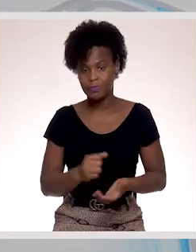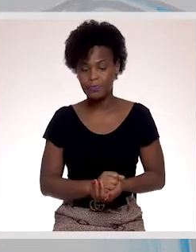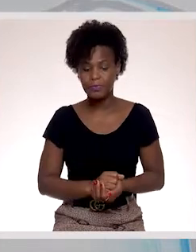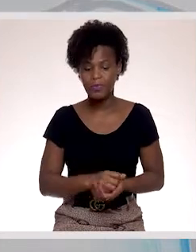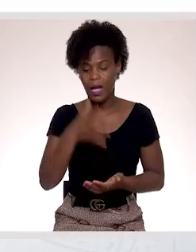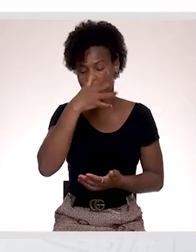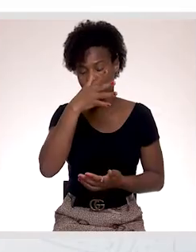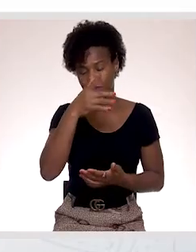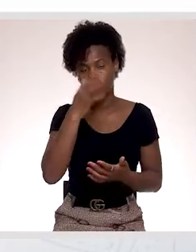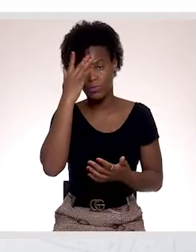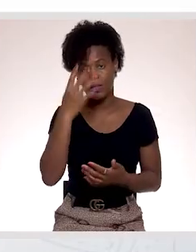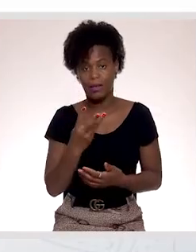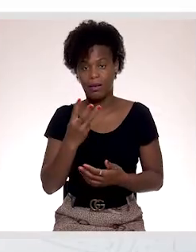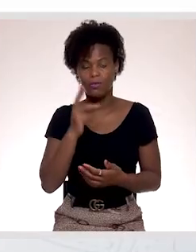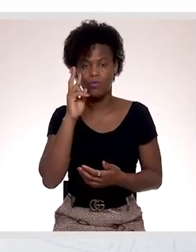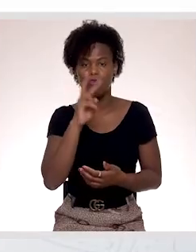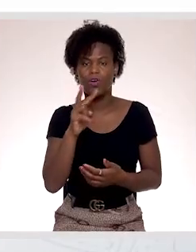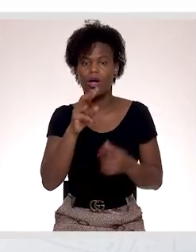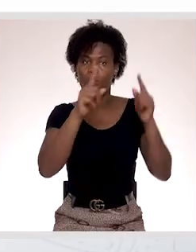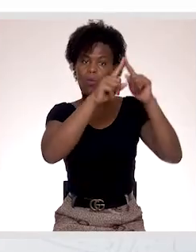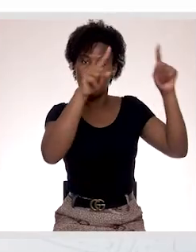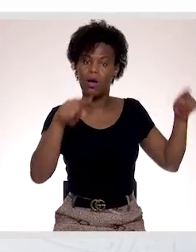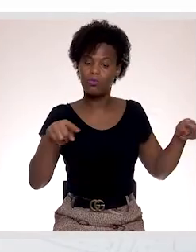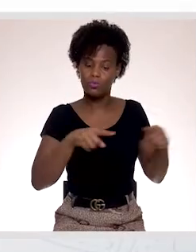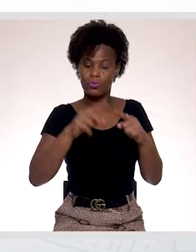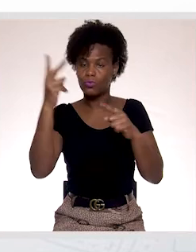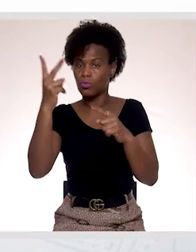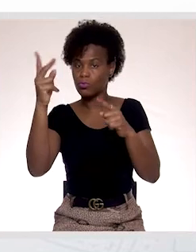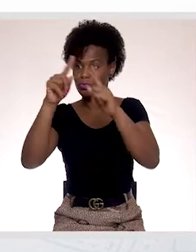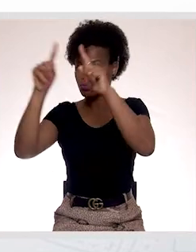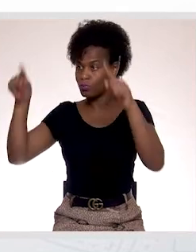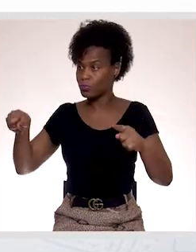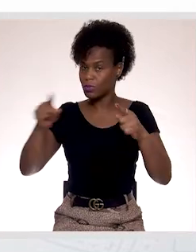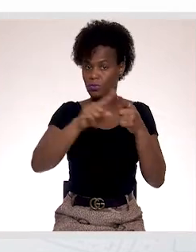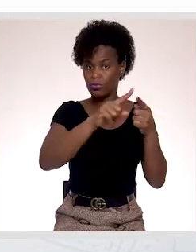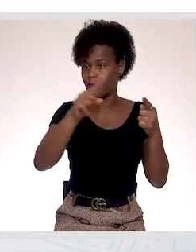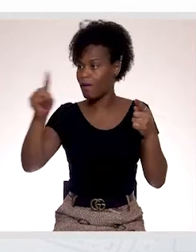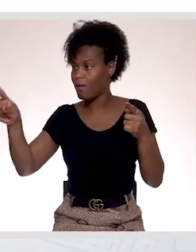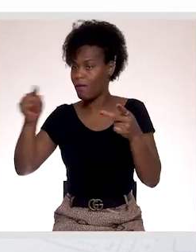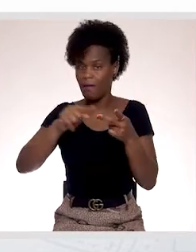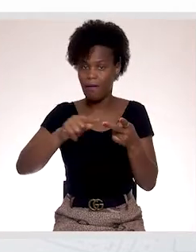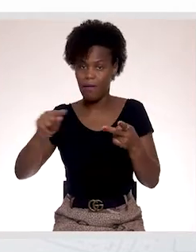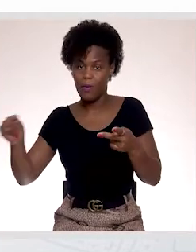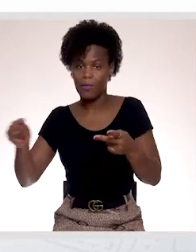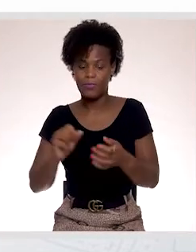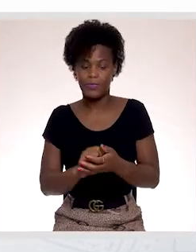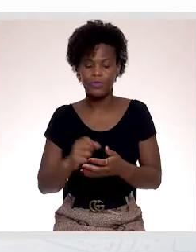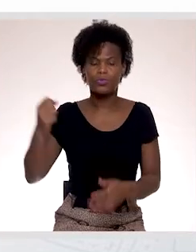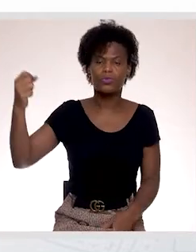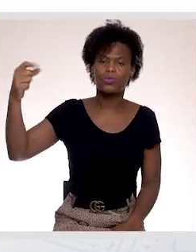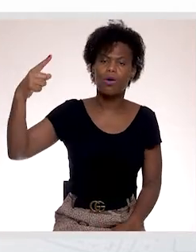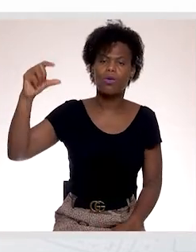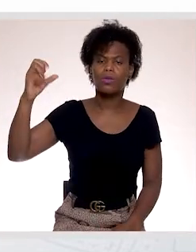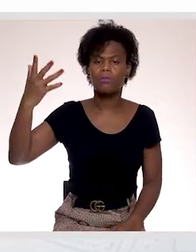Activité 3. Observe ces deux tableaux et établis les correspondances. Le soleil et le beau